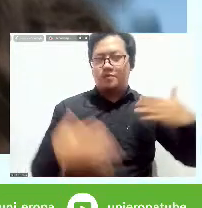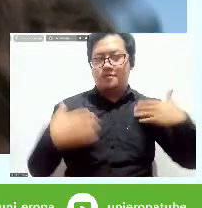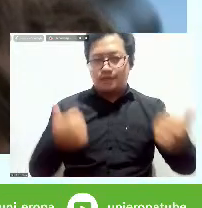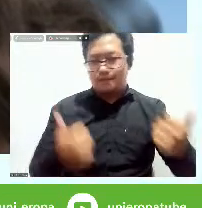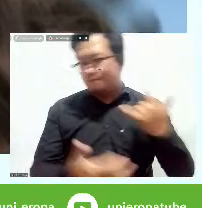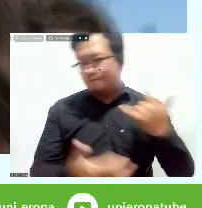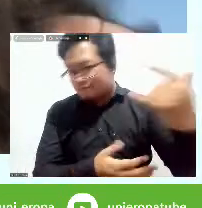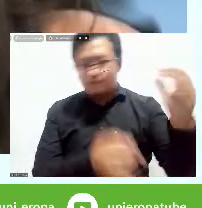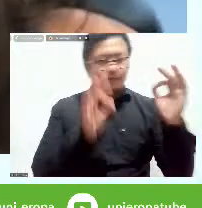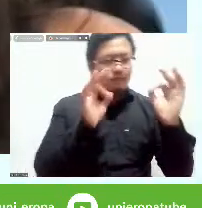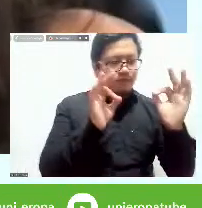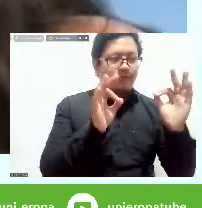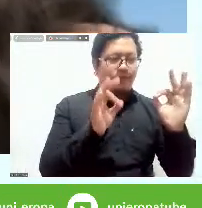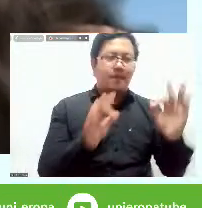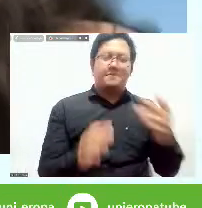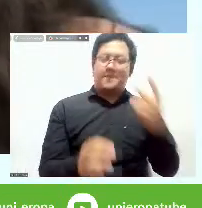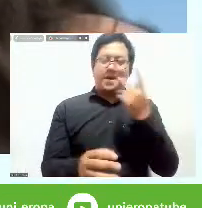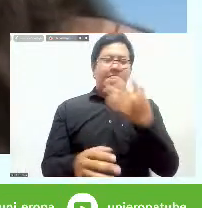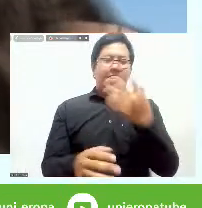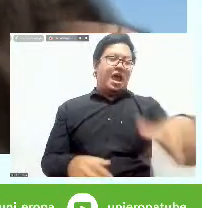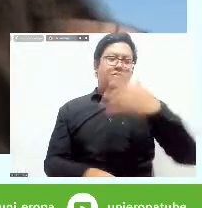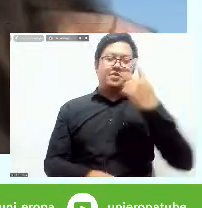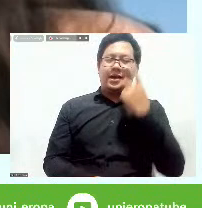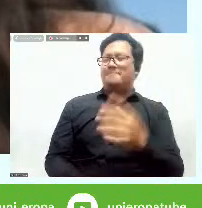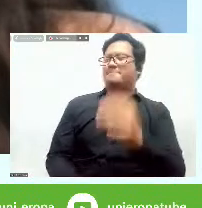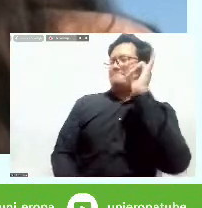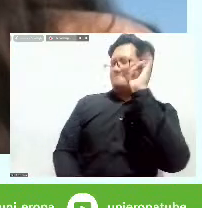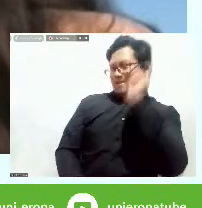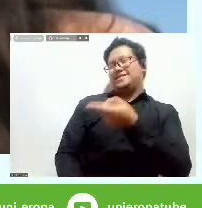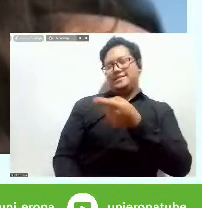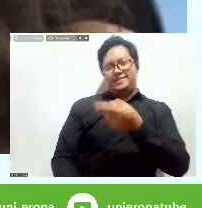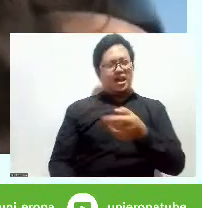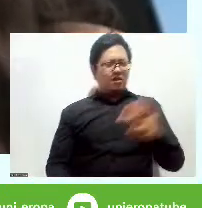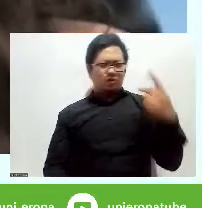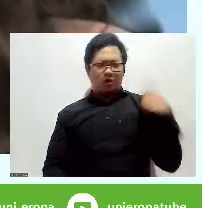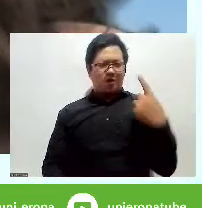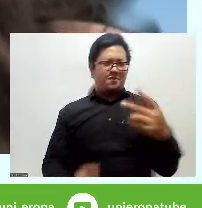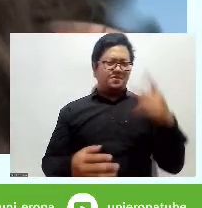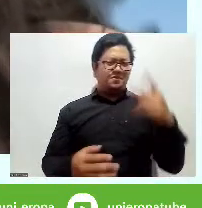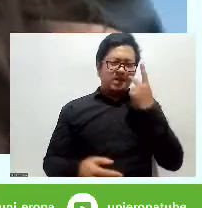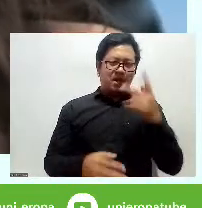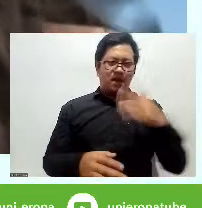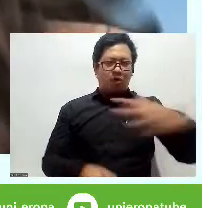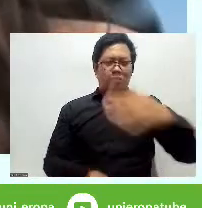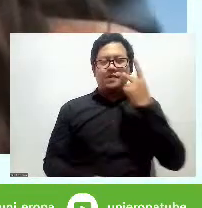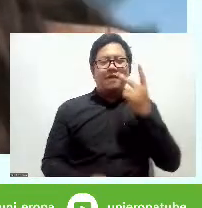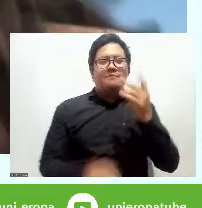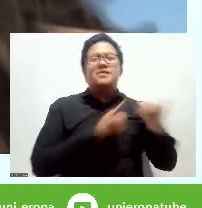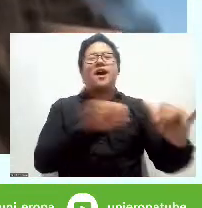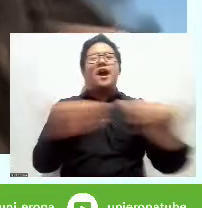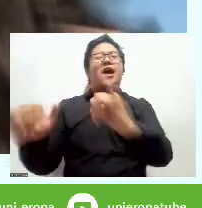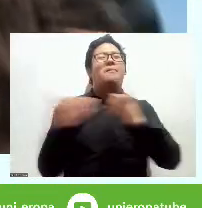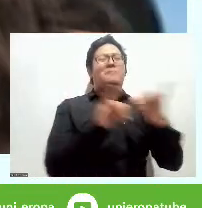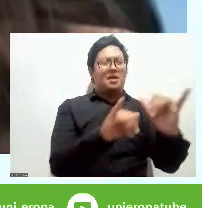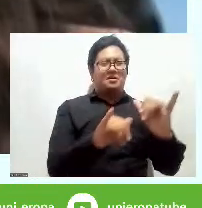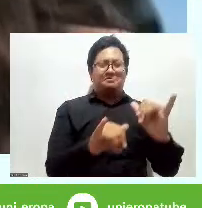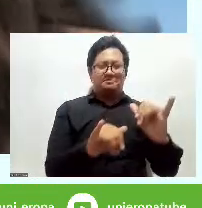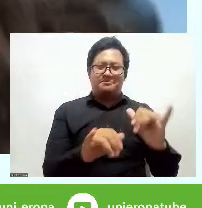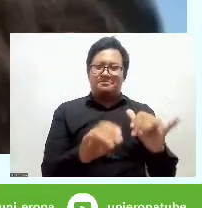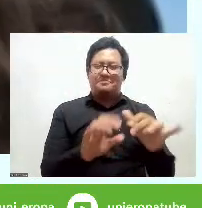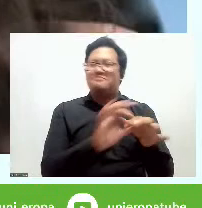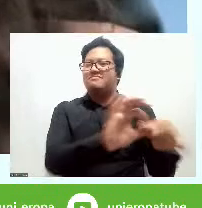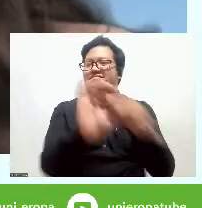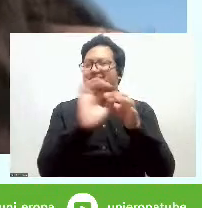pasti jaga laut kita pasti pasti tolong ya sama-sama merah karena aku gak bisa sendiri harus sama-sama semuanya